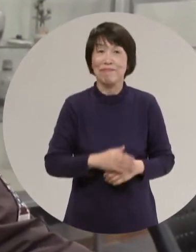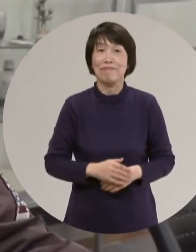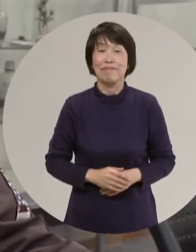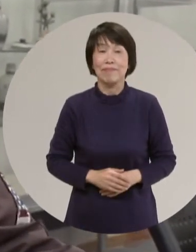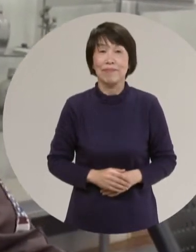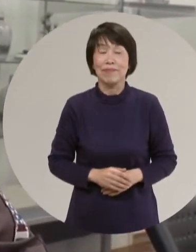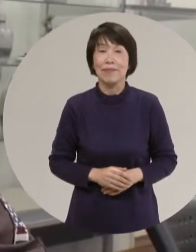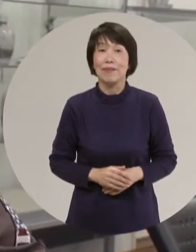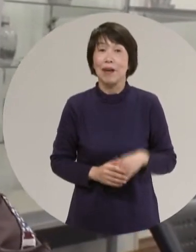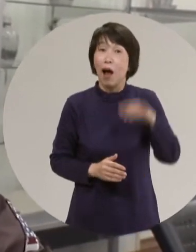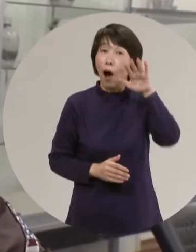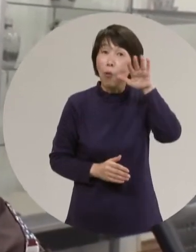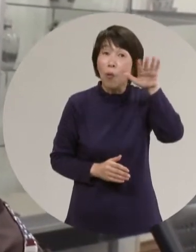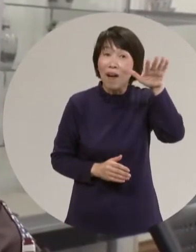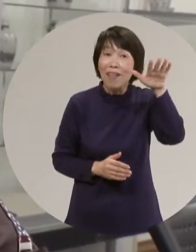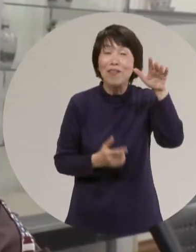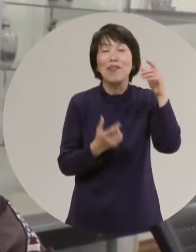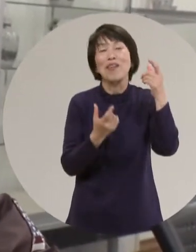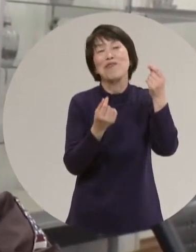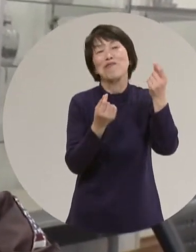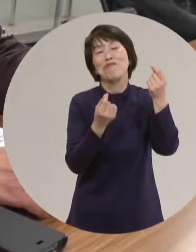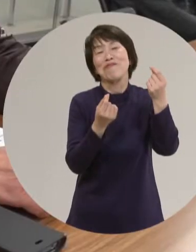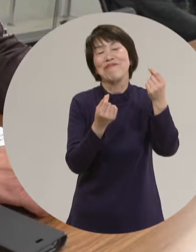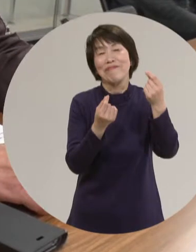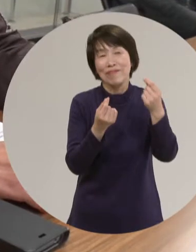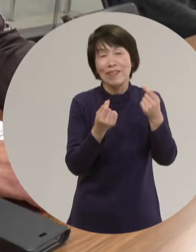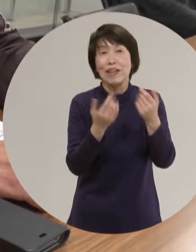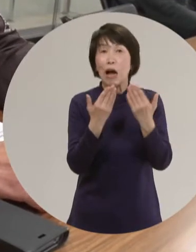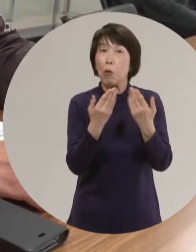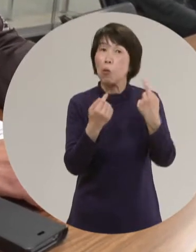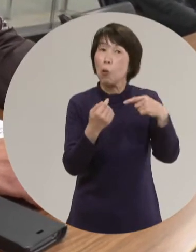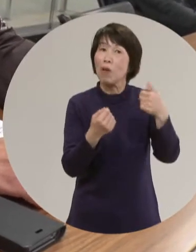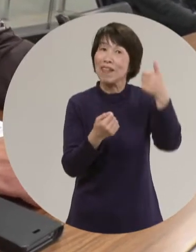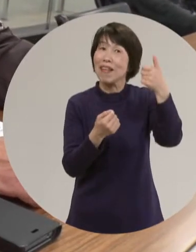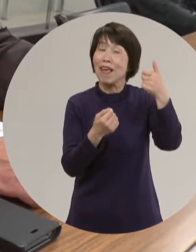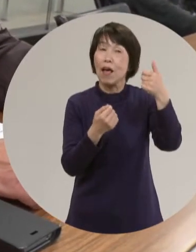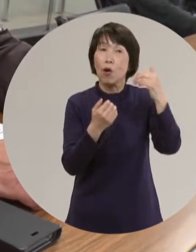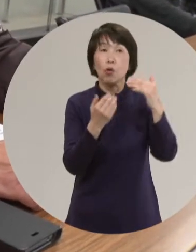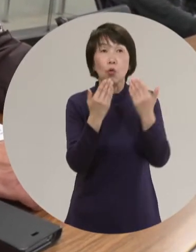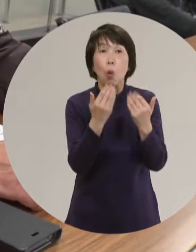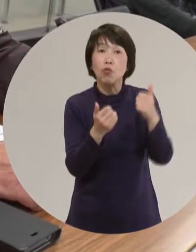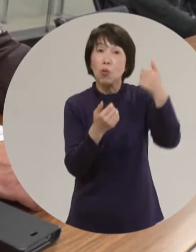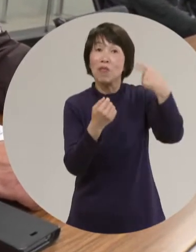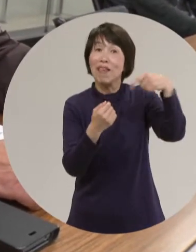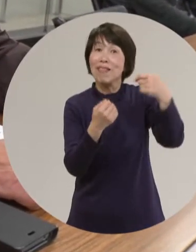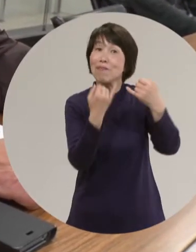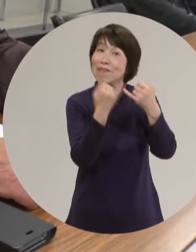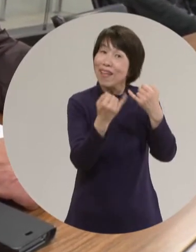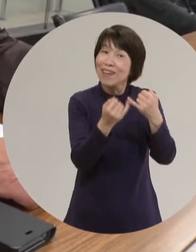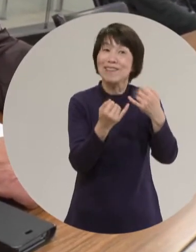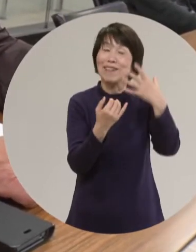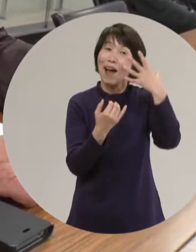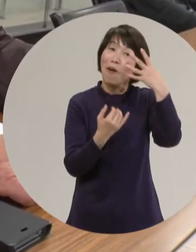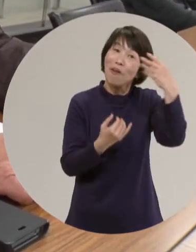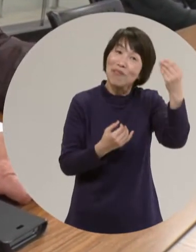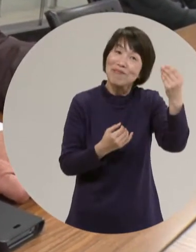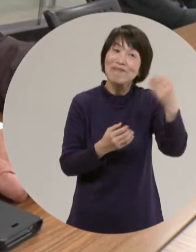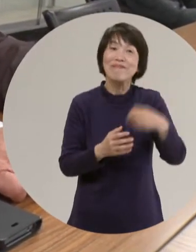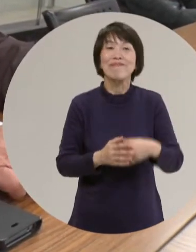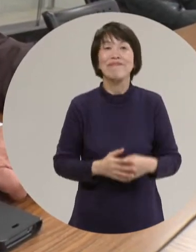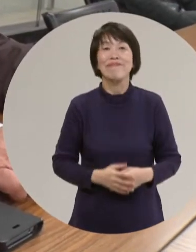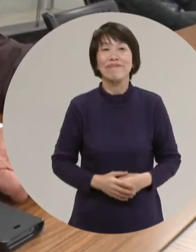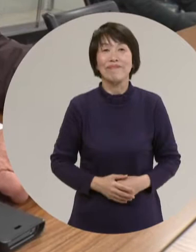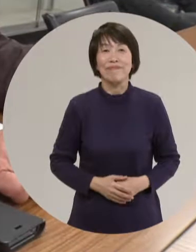ら、まあ、頑張りたいなと思ってます。 憧れの的ですか？ 校長先生みたいなもんですよ。 あ、はい、学校の中の校長先生。 そうそう